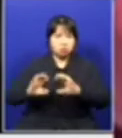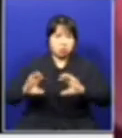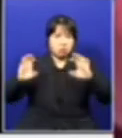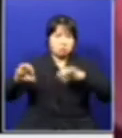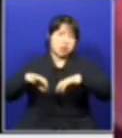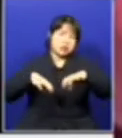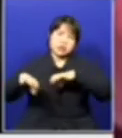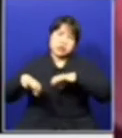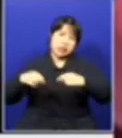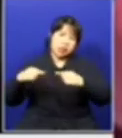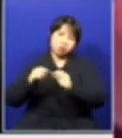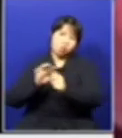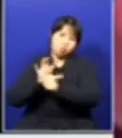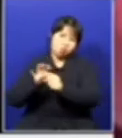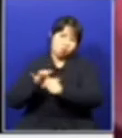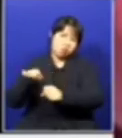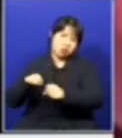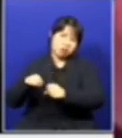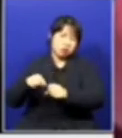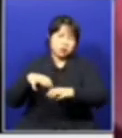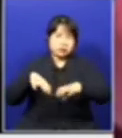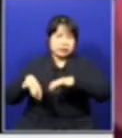าร